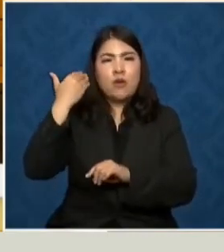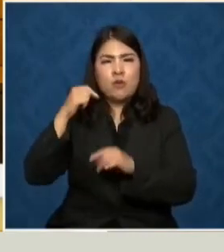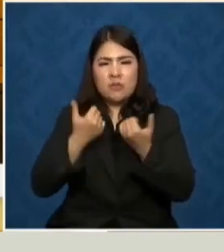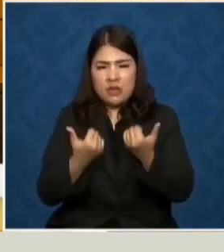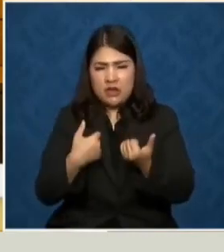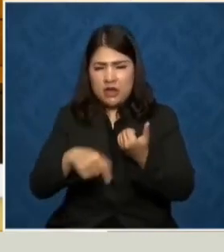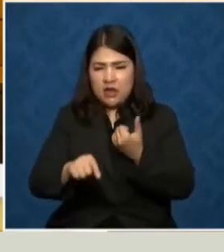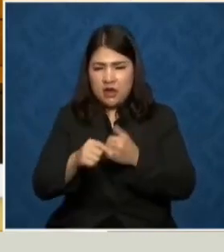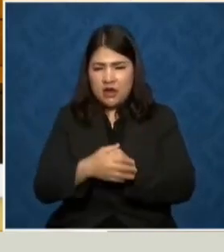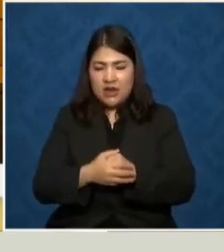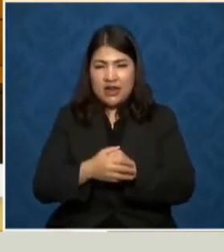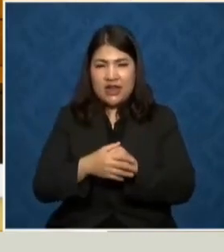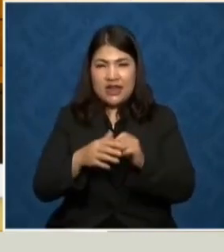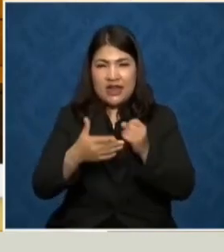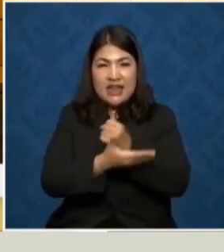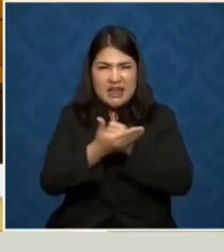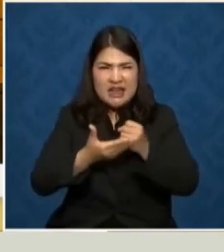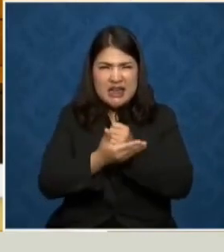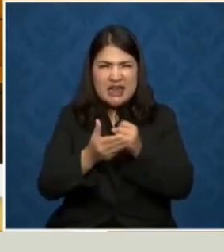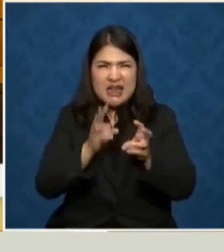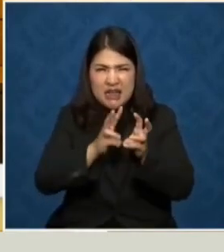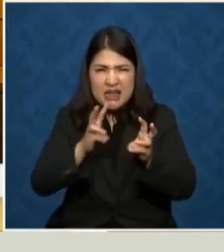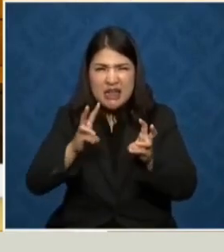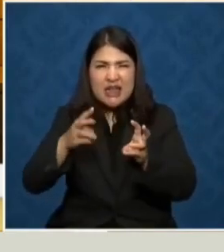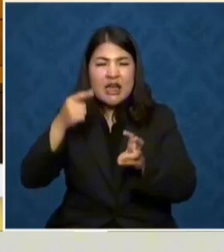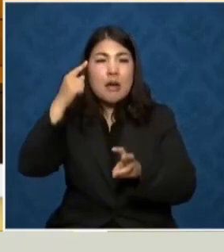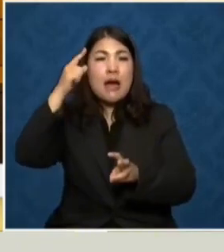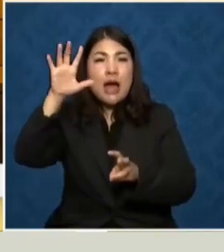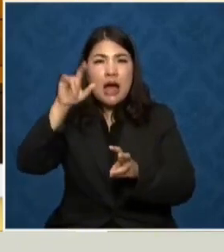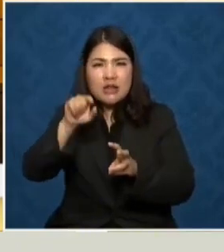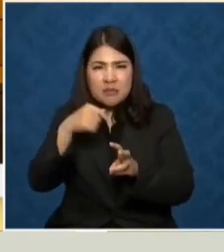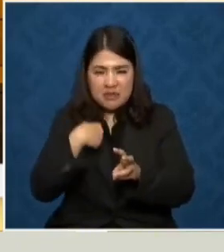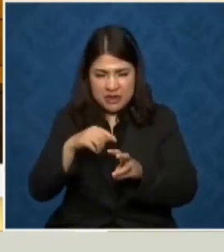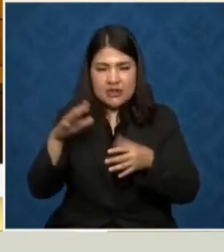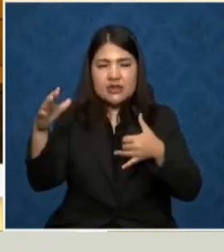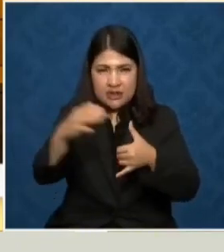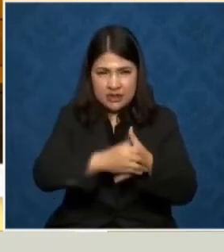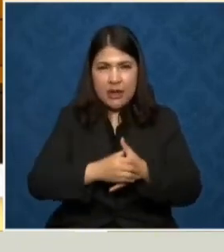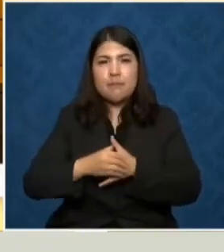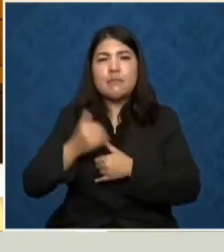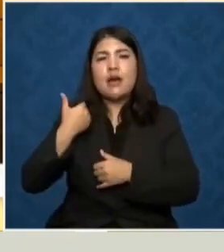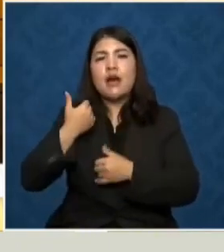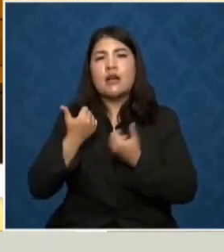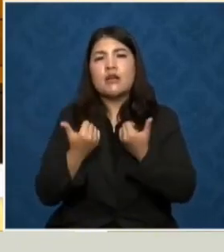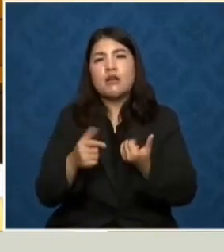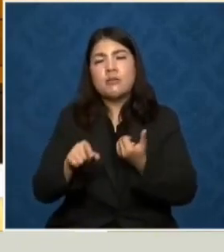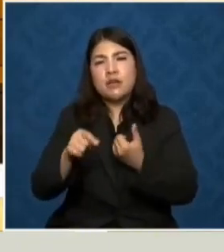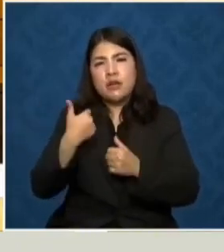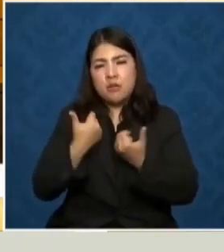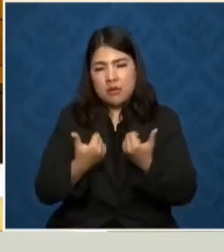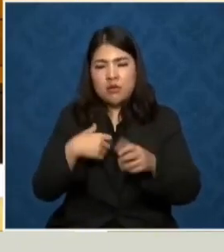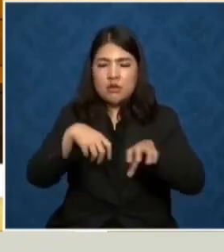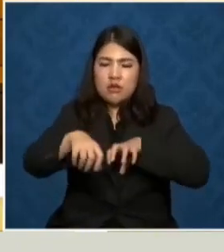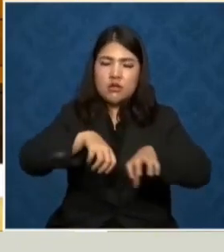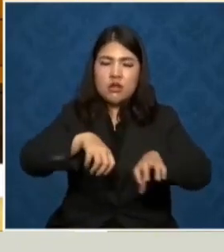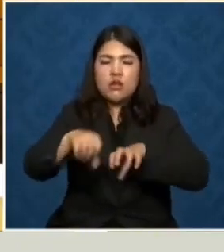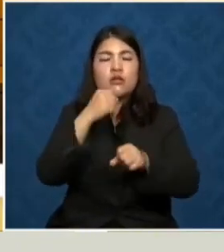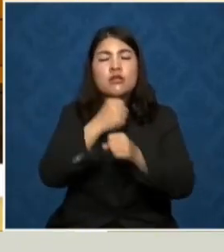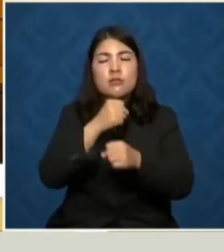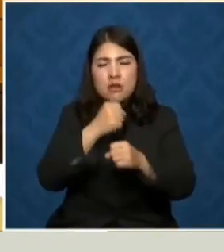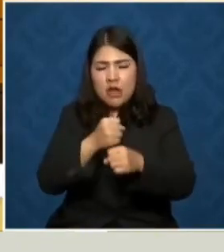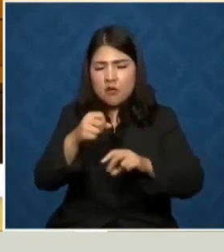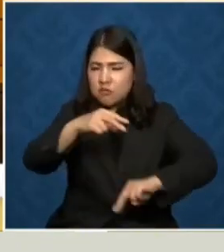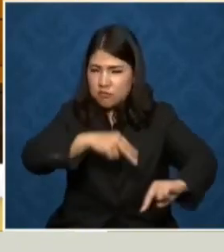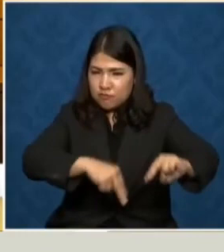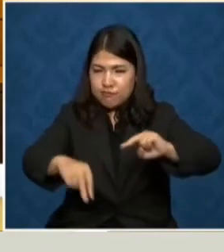าปีก่อนนั้นทั้งปีนะครับก็เป็นหนึ่งในข้อพิสูจน์ว่าเราได้มีการทำงานและมีการกวดขัน